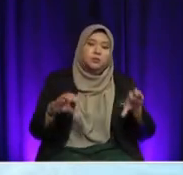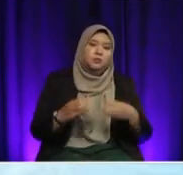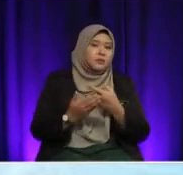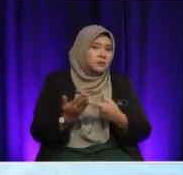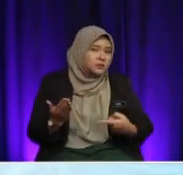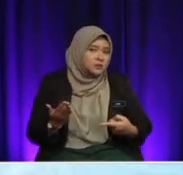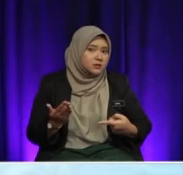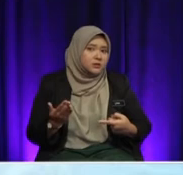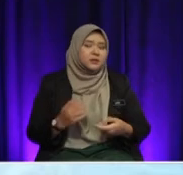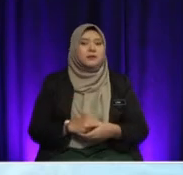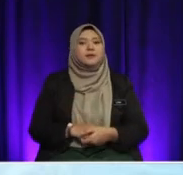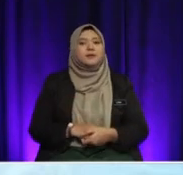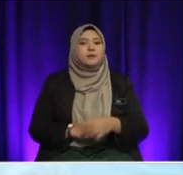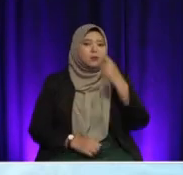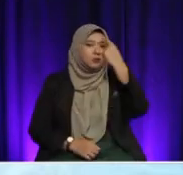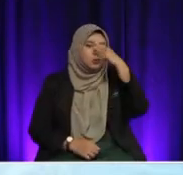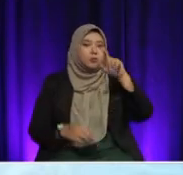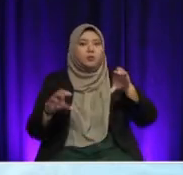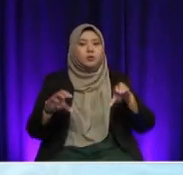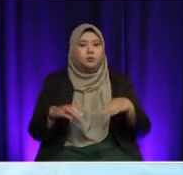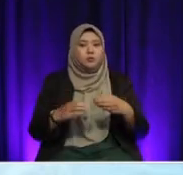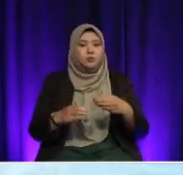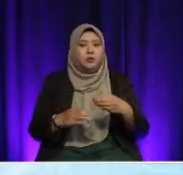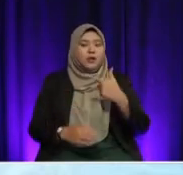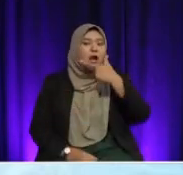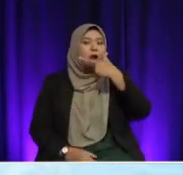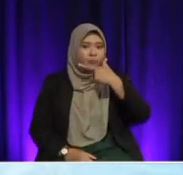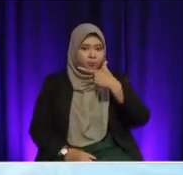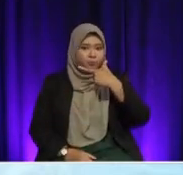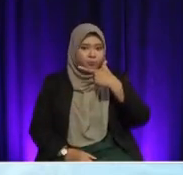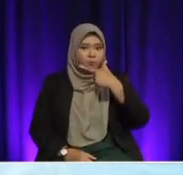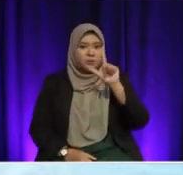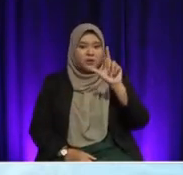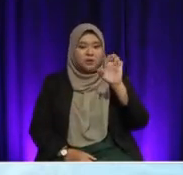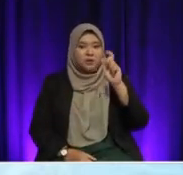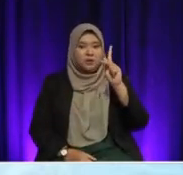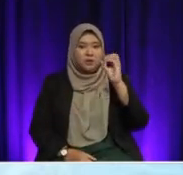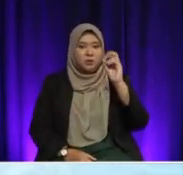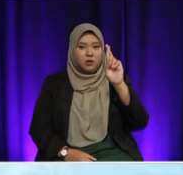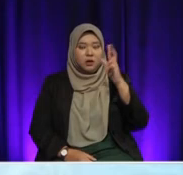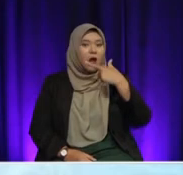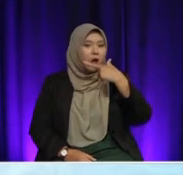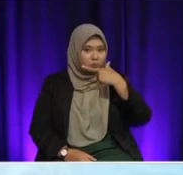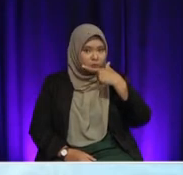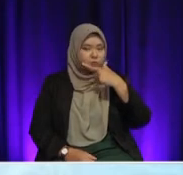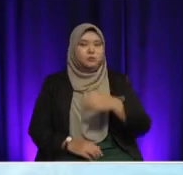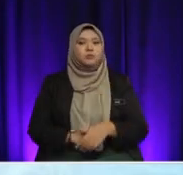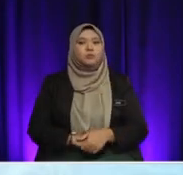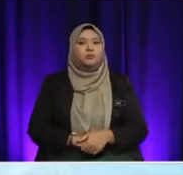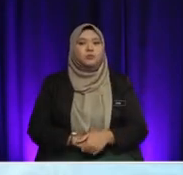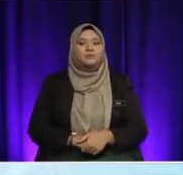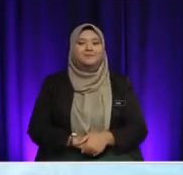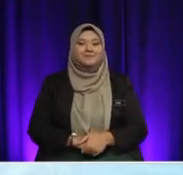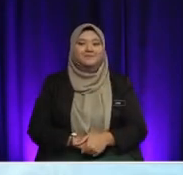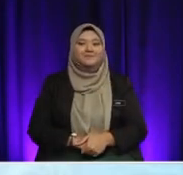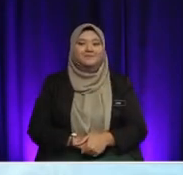tu kita adun semua bahan hingga menjadi dough. Masa nak hancurkan ni tadi yang kita gunakan meat mincer. Mincer,